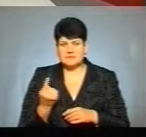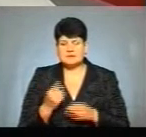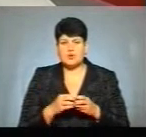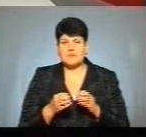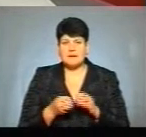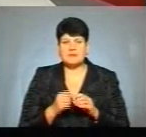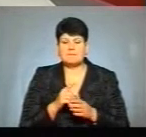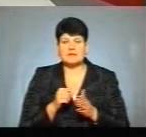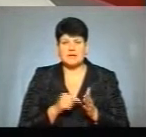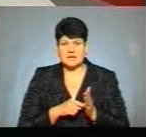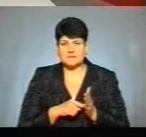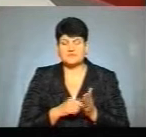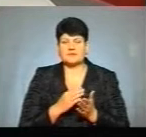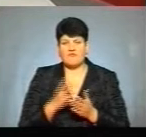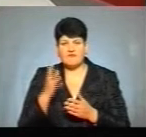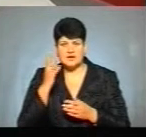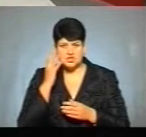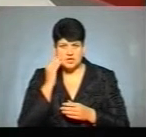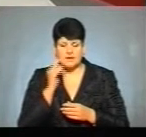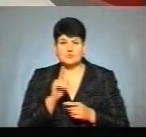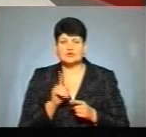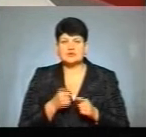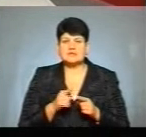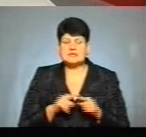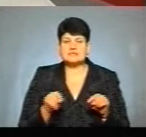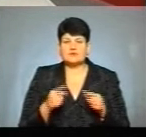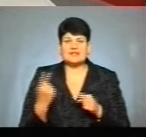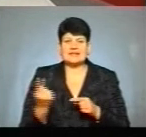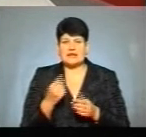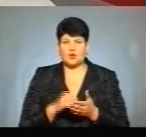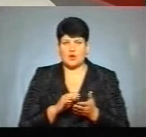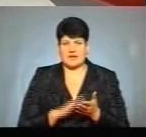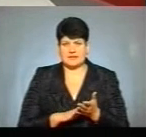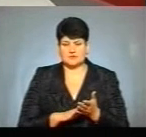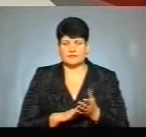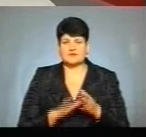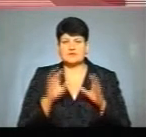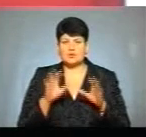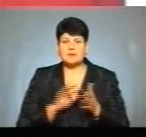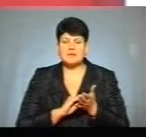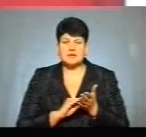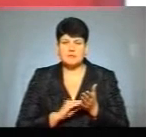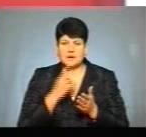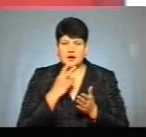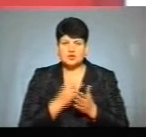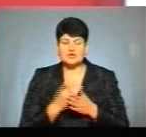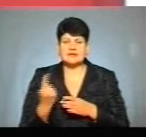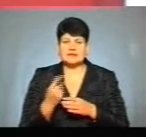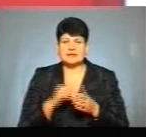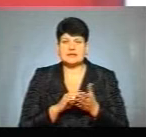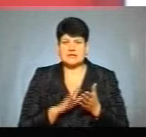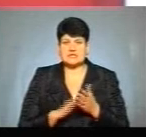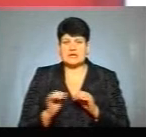проблемним питанням вважаємо, що це створення єдиного реєстру. Даним законом передбачено єдиний реєстр